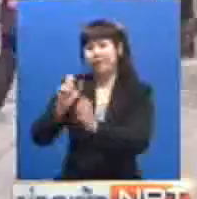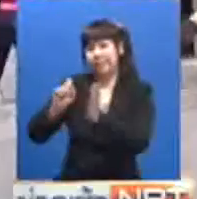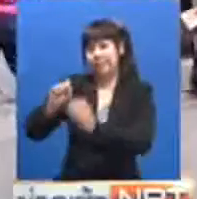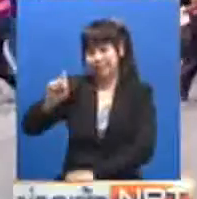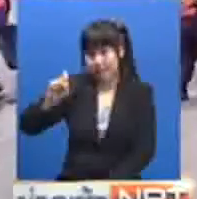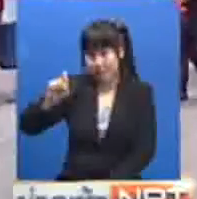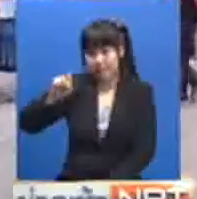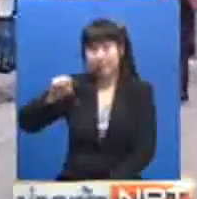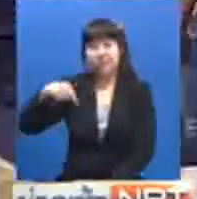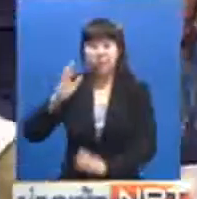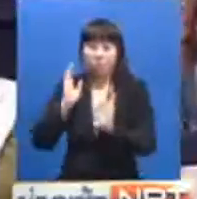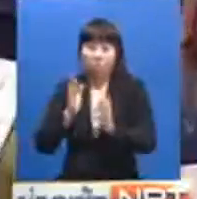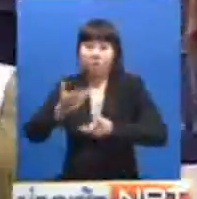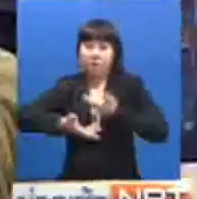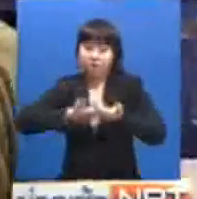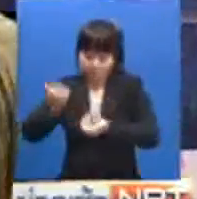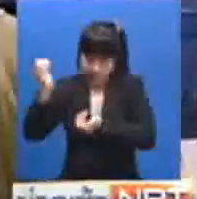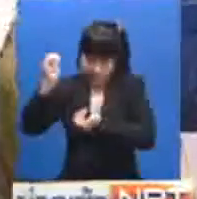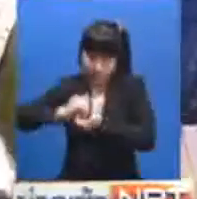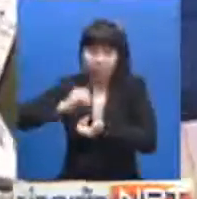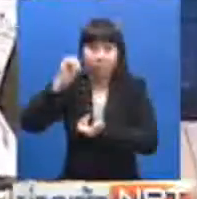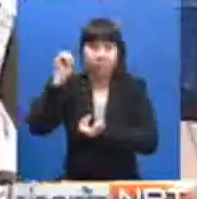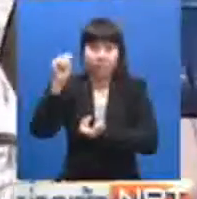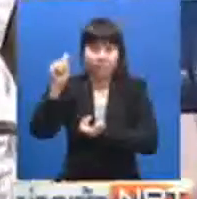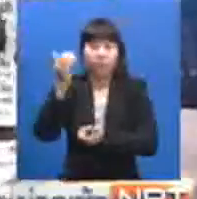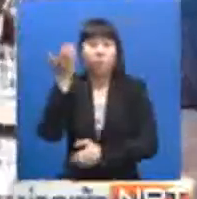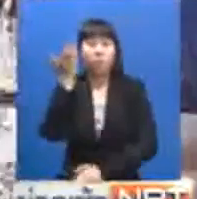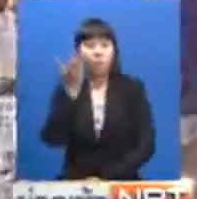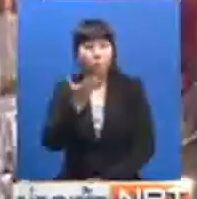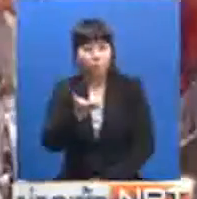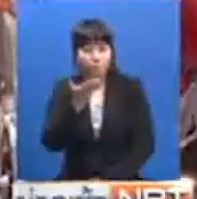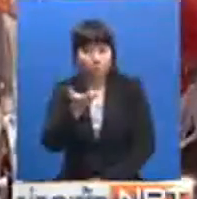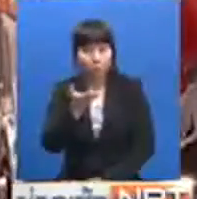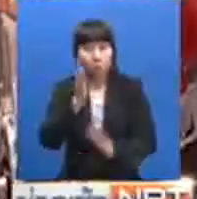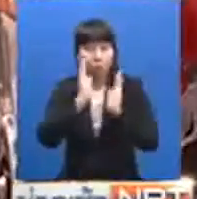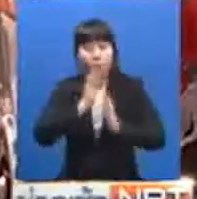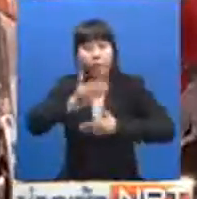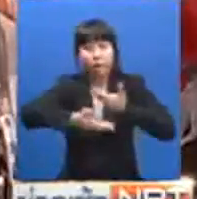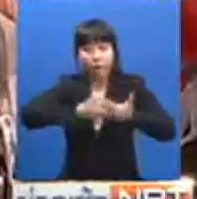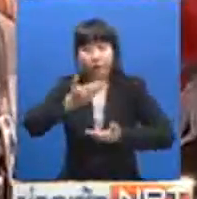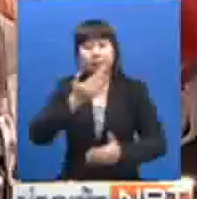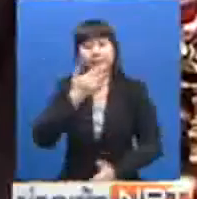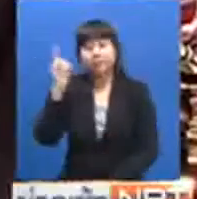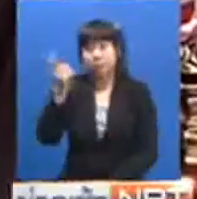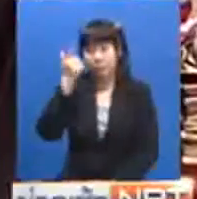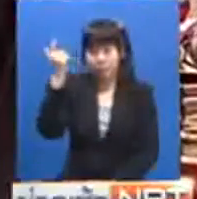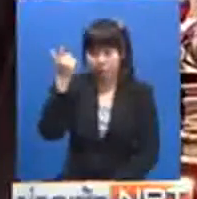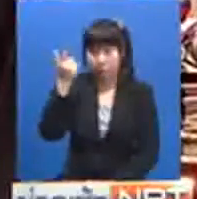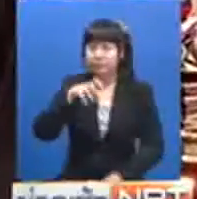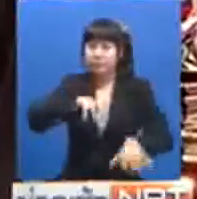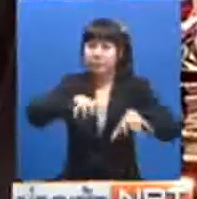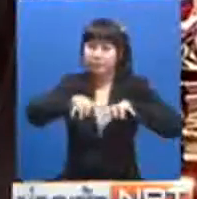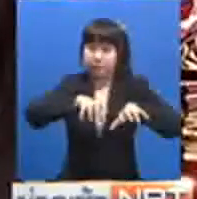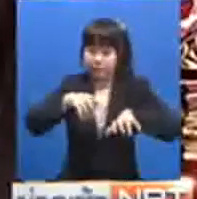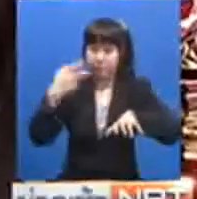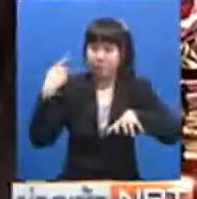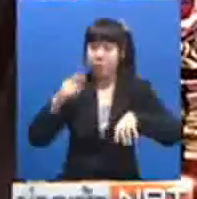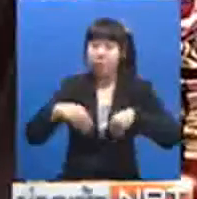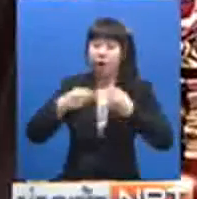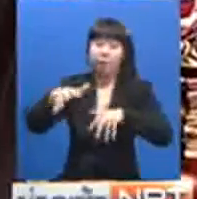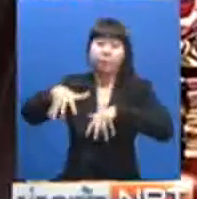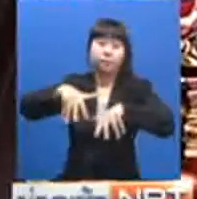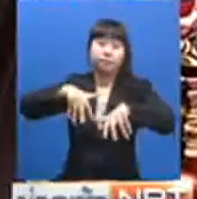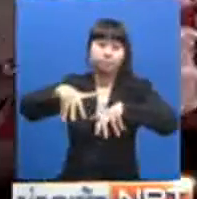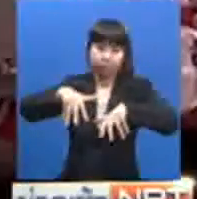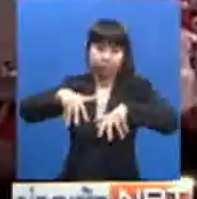ได้รับความร่วมมือจากผู้ค้าเป็นอย่างดีจึงขอความร่วมมือจากกลุ่มผู้ค้าที่ถนนสีลมในการจัดระเบียบเพื่อประโยชน์ส่วนรวม